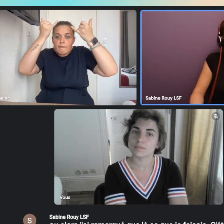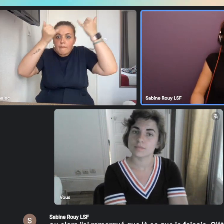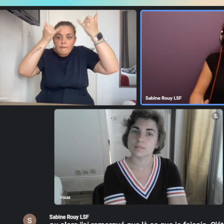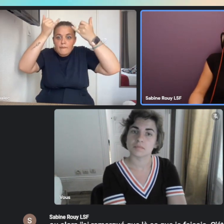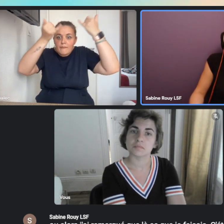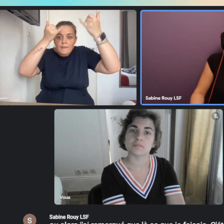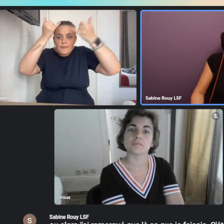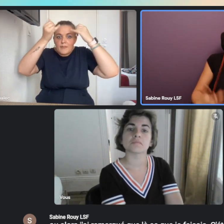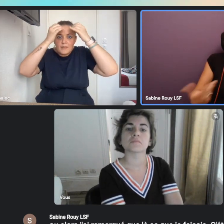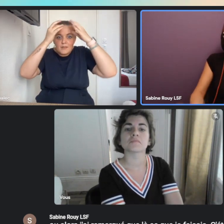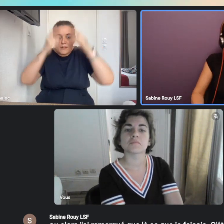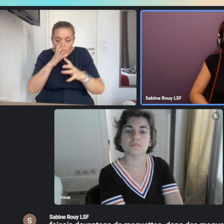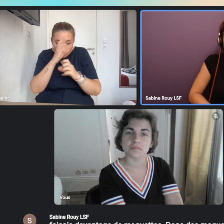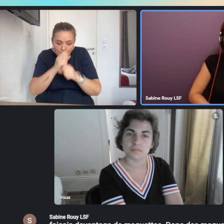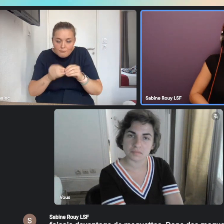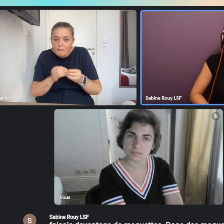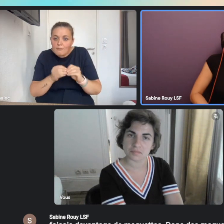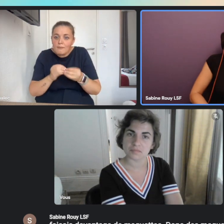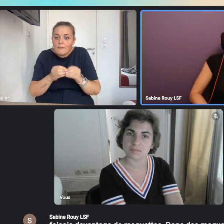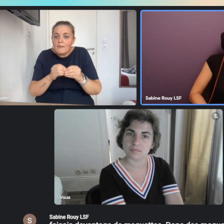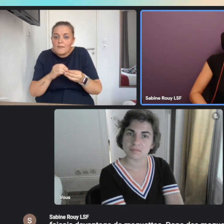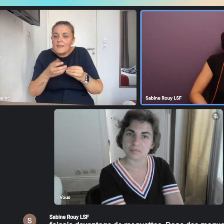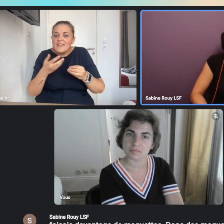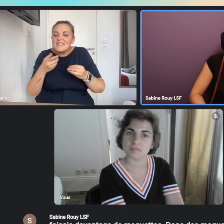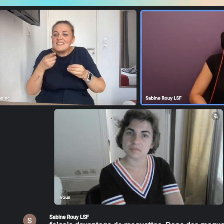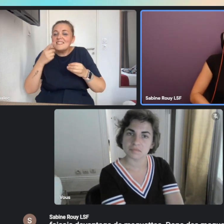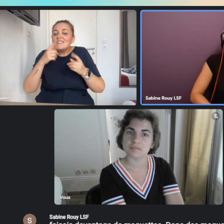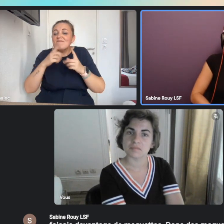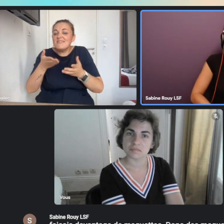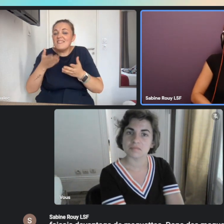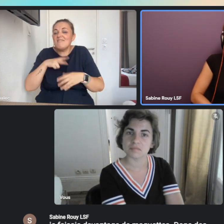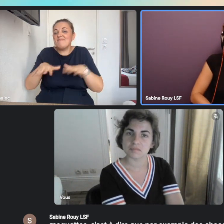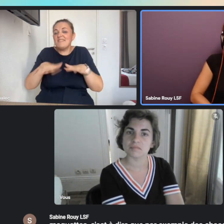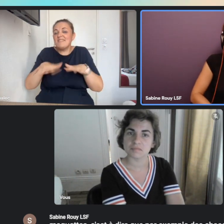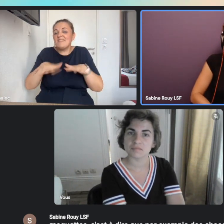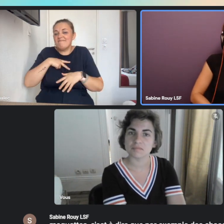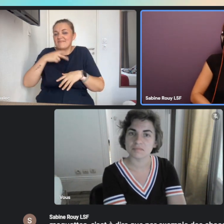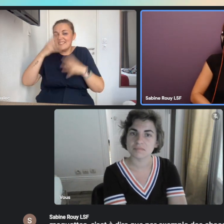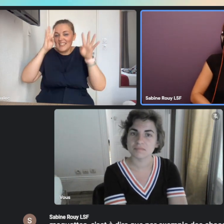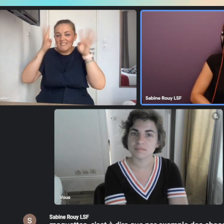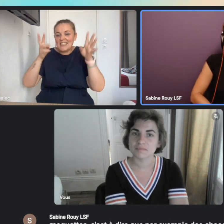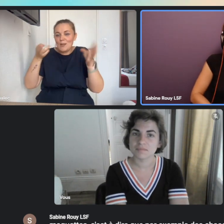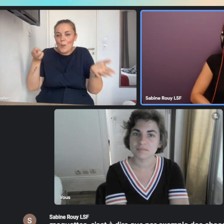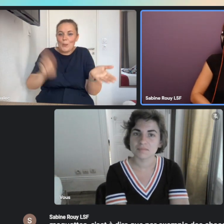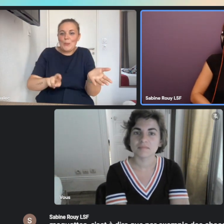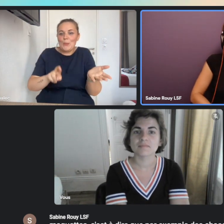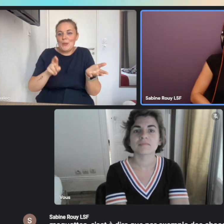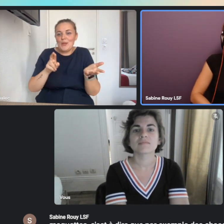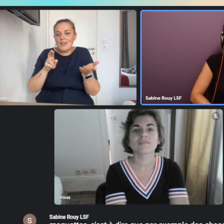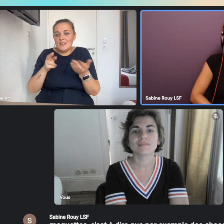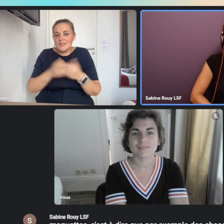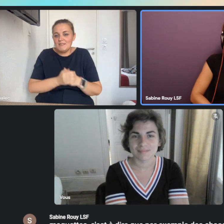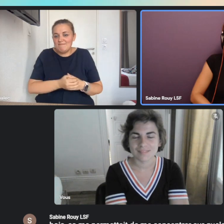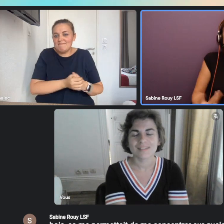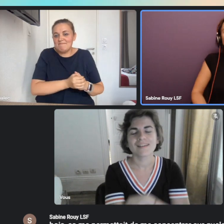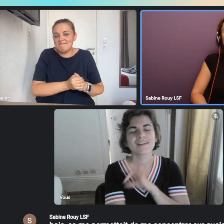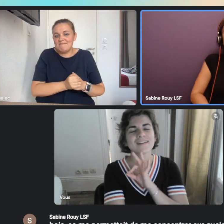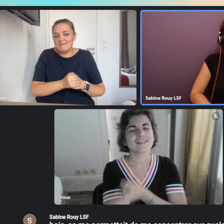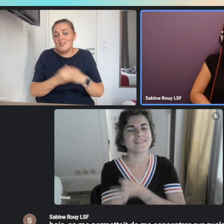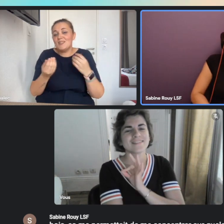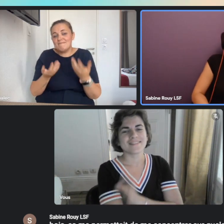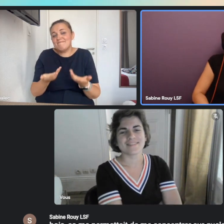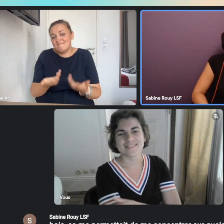ça commence à bouillonner, les idées arrivent, justement en étant concentrée dessus. Après, c'est ma méthode pour